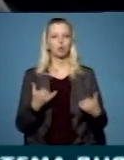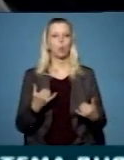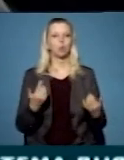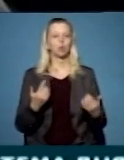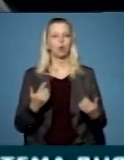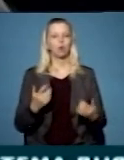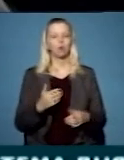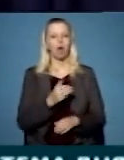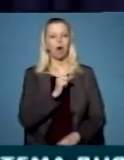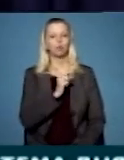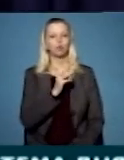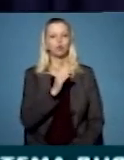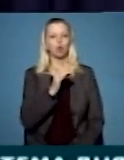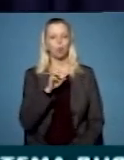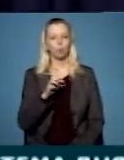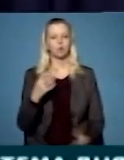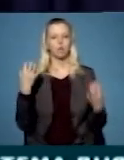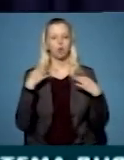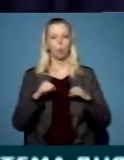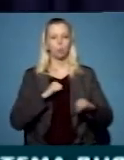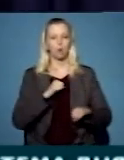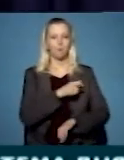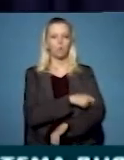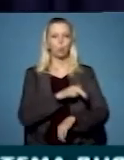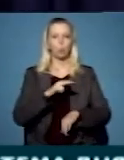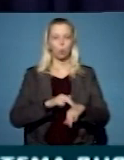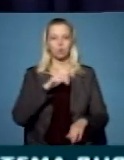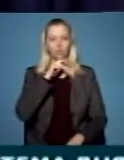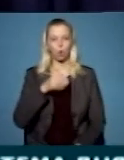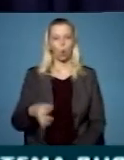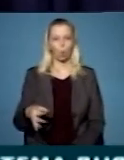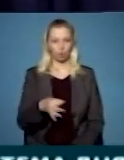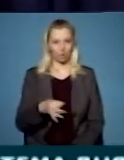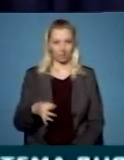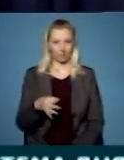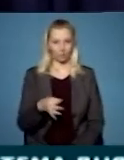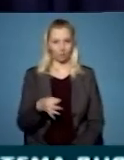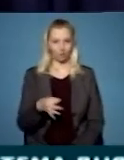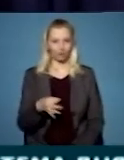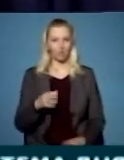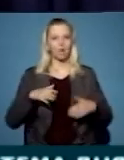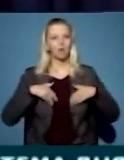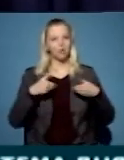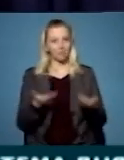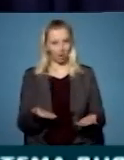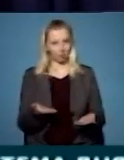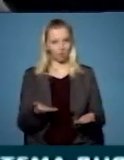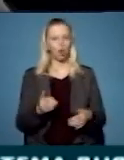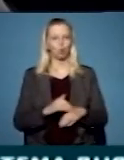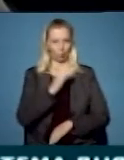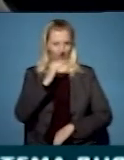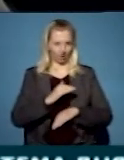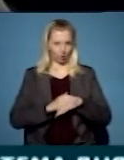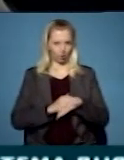гість Артур Шкроб, начальник управління патрульної поліції Чернівецької області. Отже, вітаємо вас, пане Артуре.